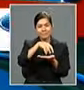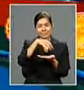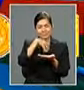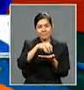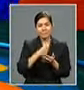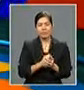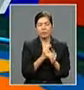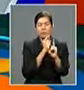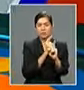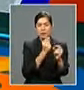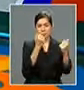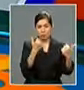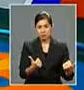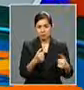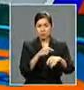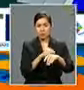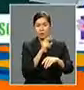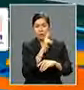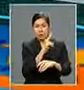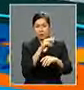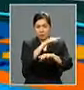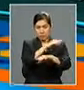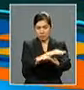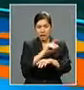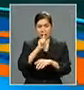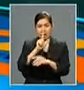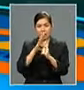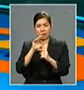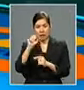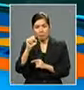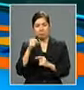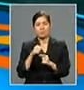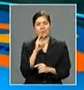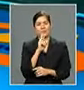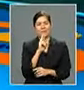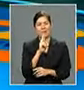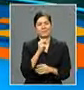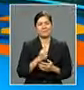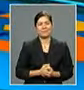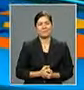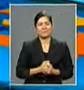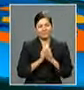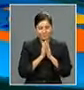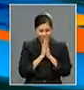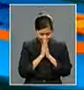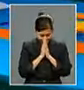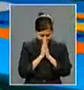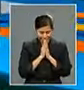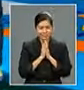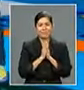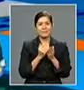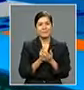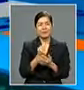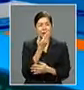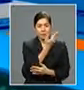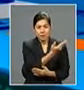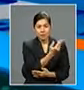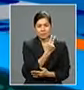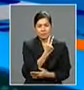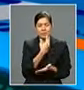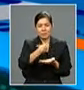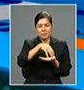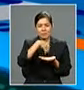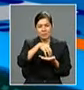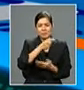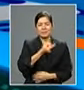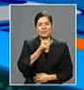นะครับในช่วงเที่ยงวันนี้นะครับลำสาลีจำไว้นะครับแล้วก็รถบรรทุกอ้อยอย่างนี้ด่านนะครับผมลาไปก่อนครับสวัสดีครับกลับไปที่คุณไก่แล้วก็คุณหมวยนะครับ ขอบคุณ